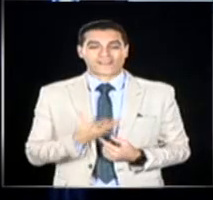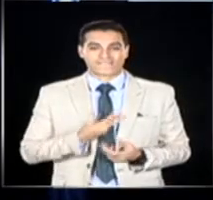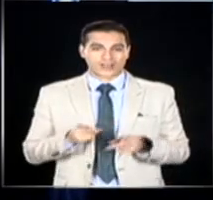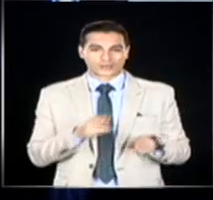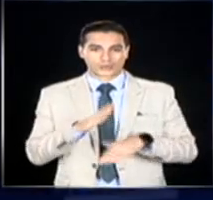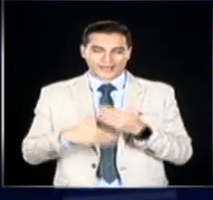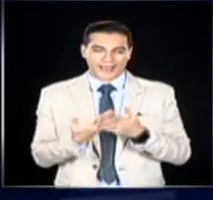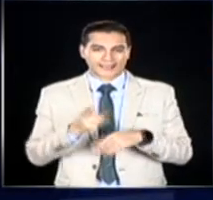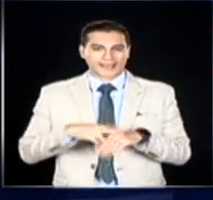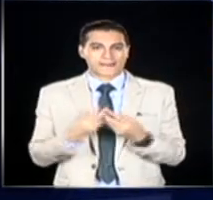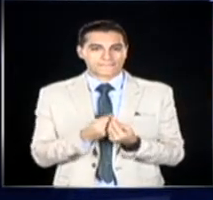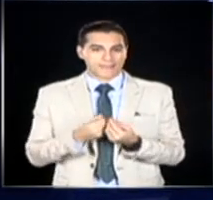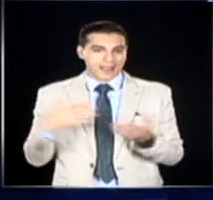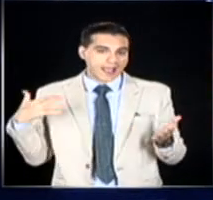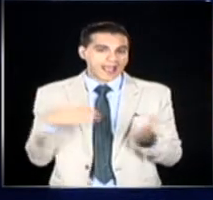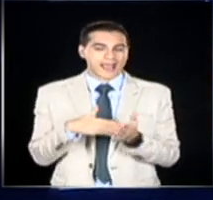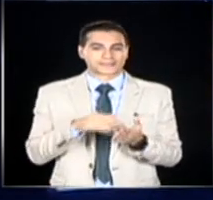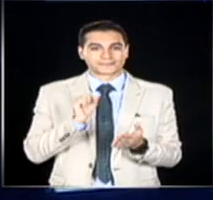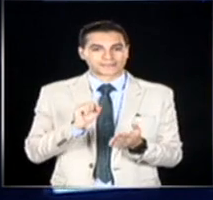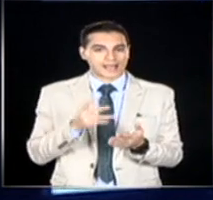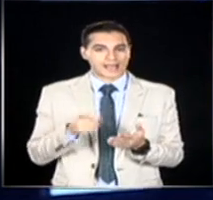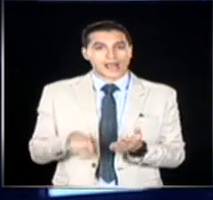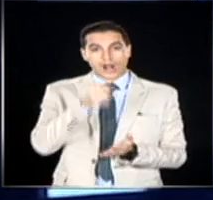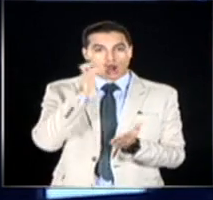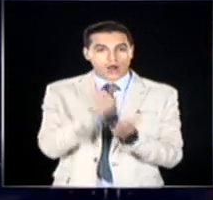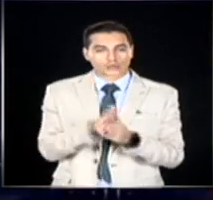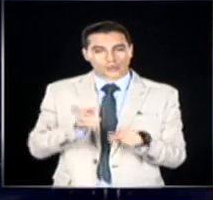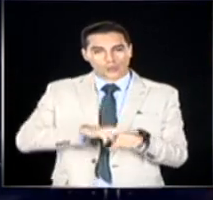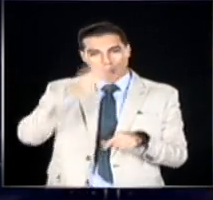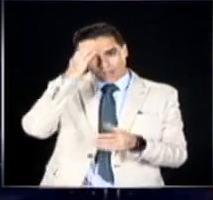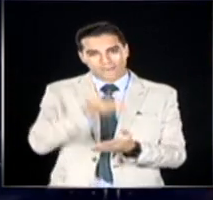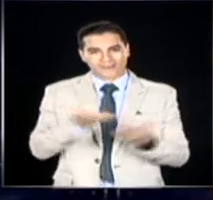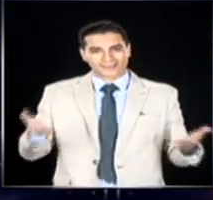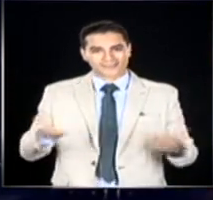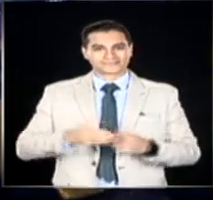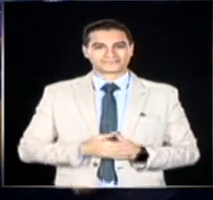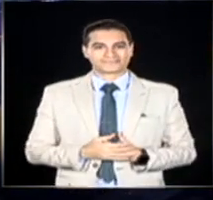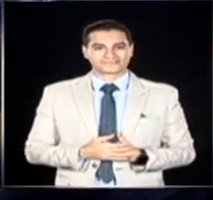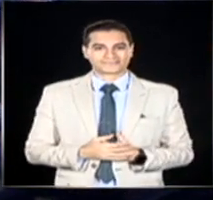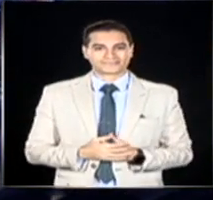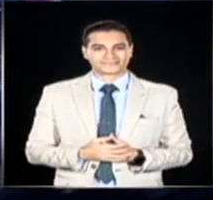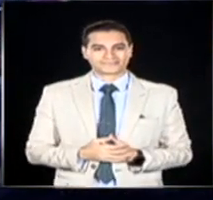هنخرج فاصل وهنرجع مرة تانية مع آخر فقرة، فقرة عجلة الحظ والعباقرة.